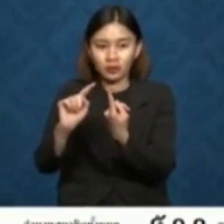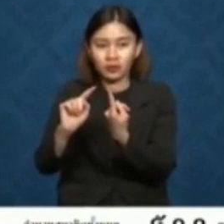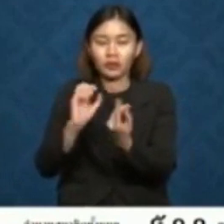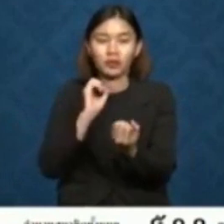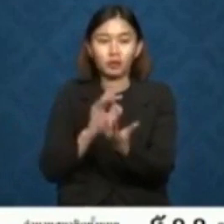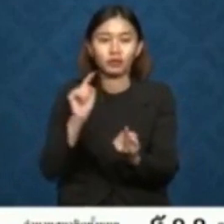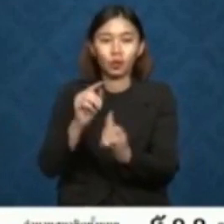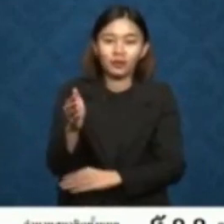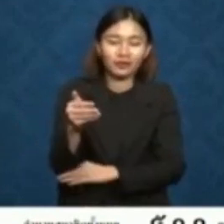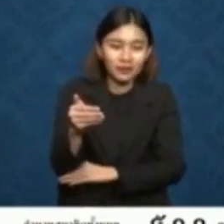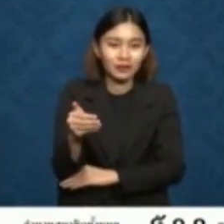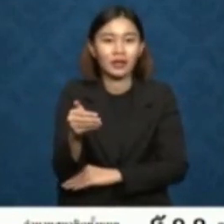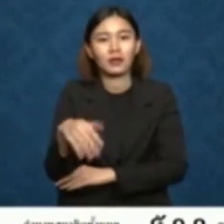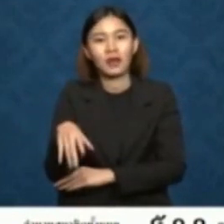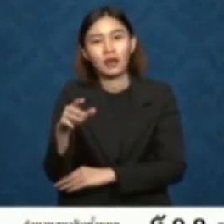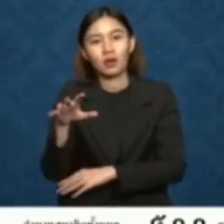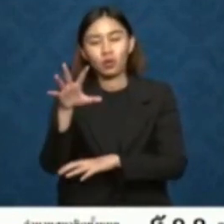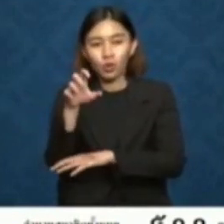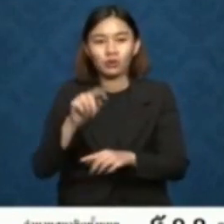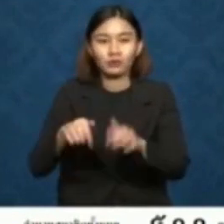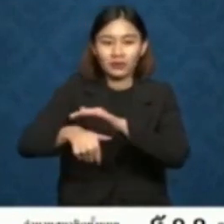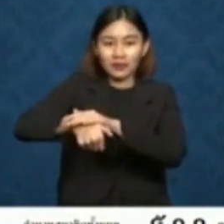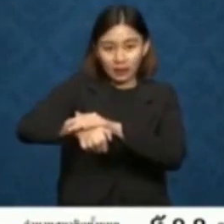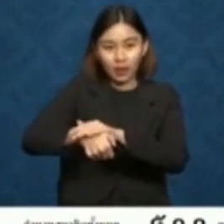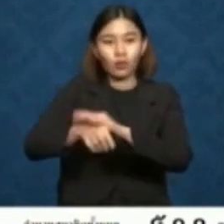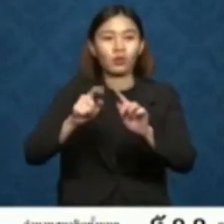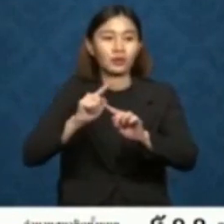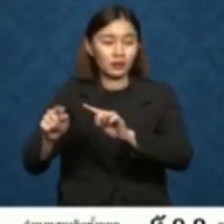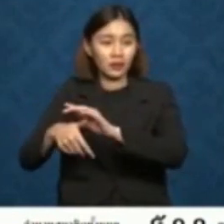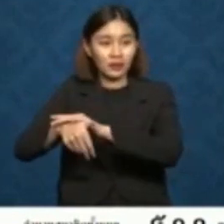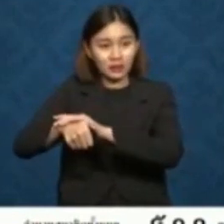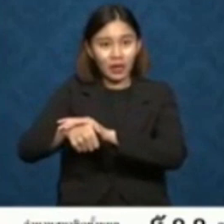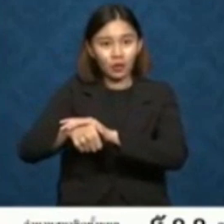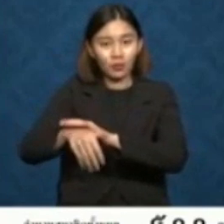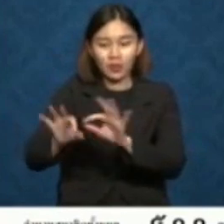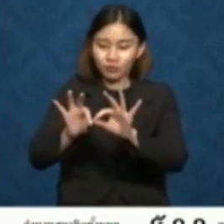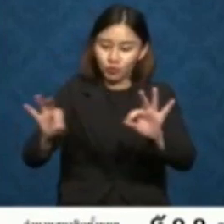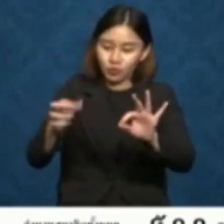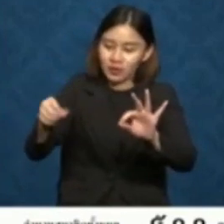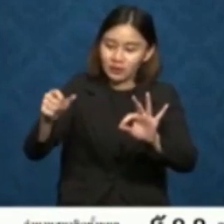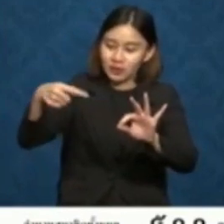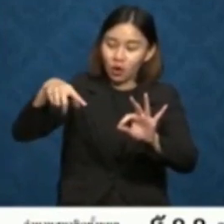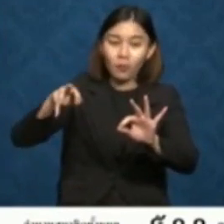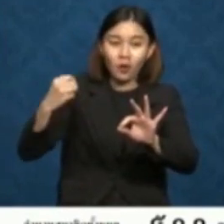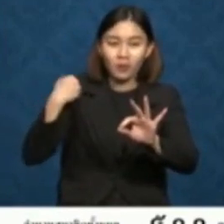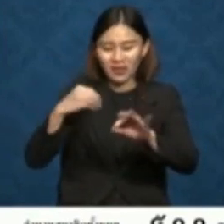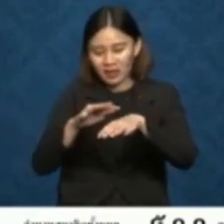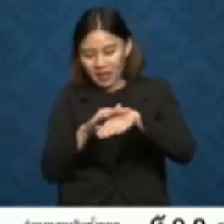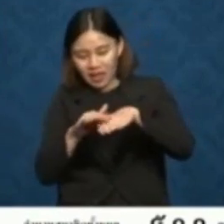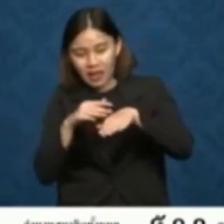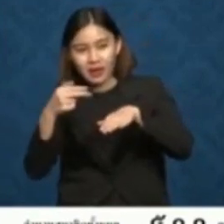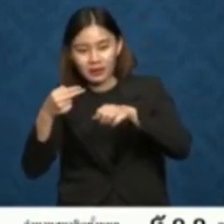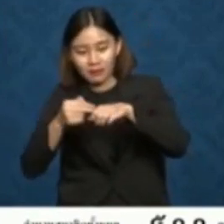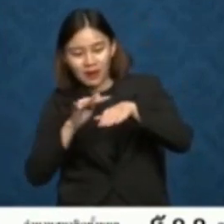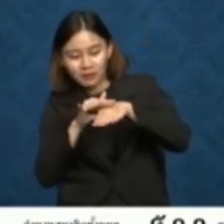าส่งผลกระทบต่อสัตว์ทะเลหายากครับอย่างเต่าตะหนุนะครับที่มีขนาดราว10เซนติเมตรน